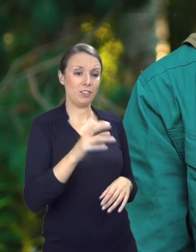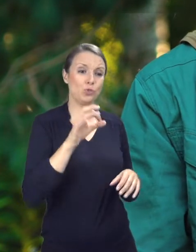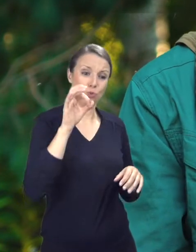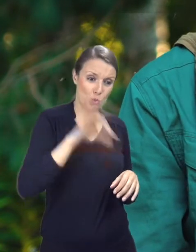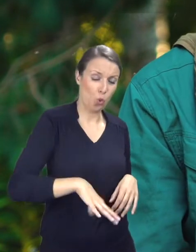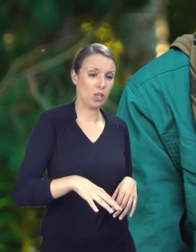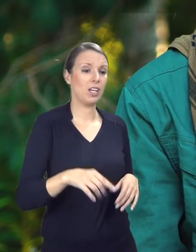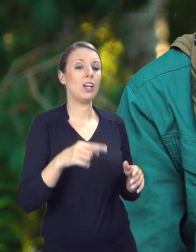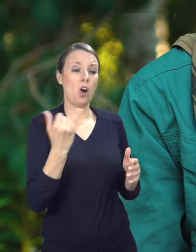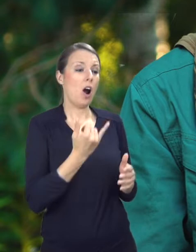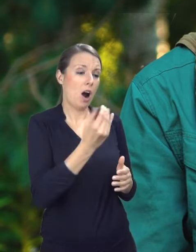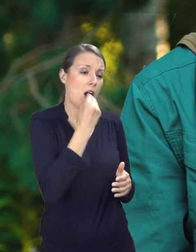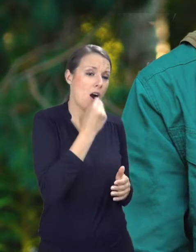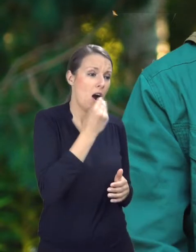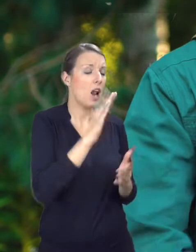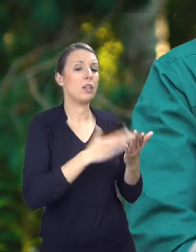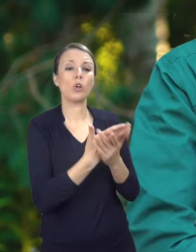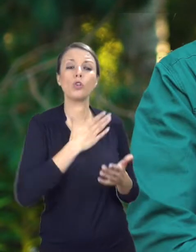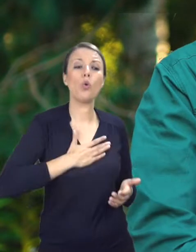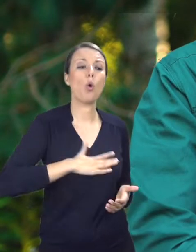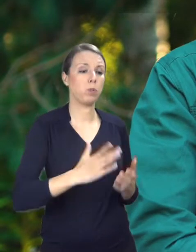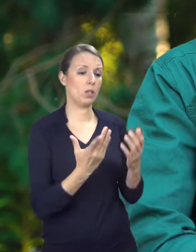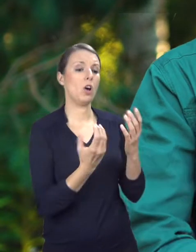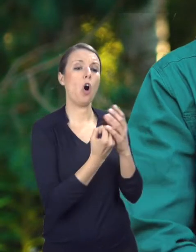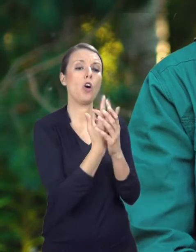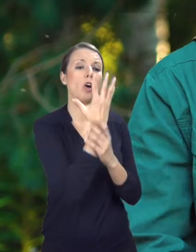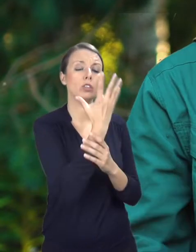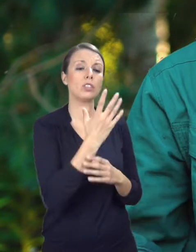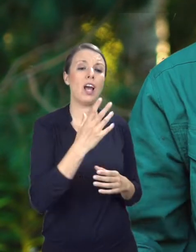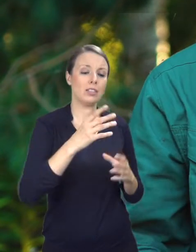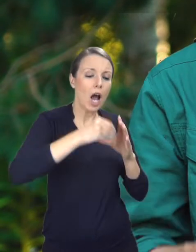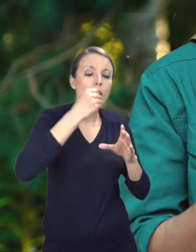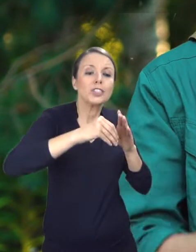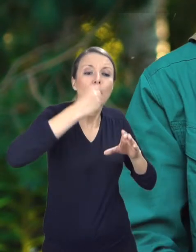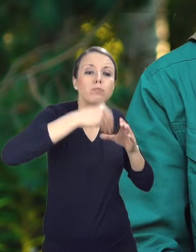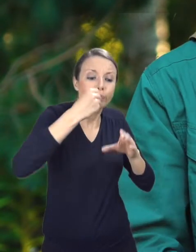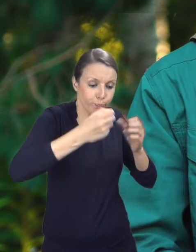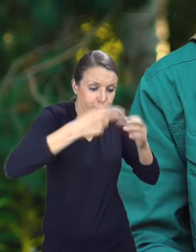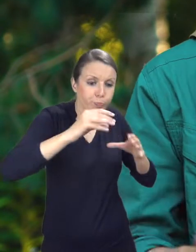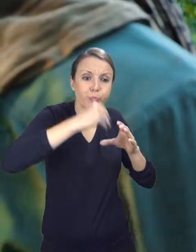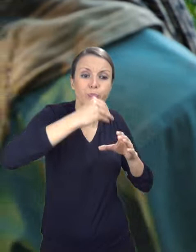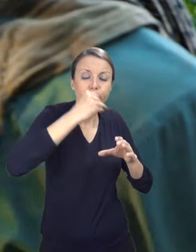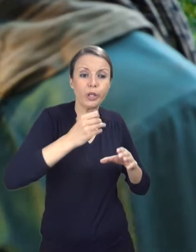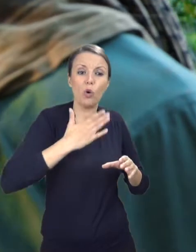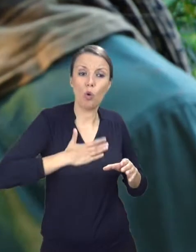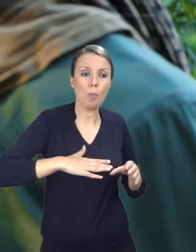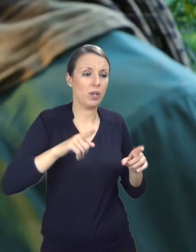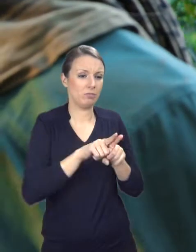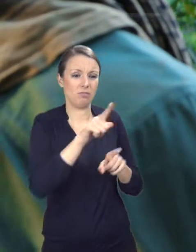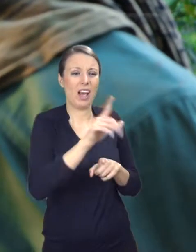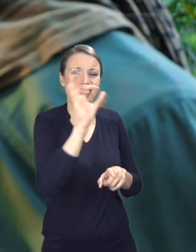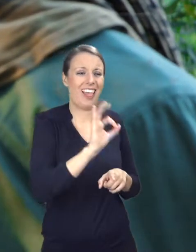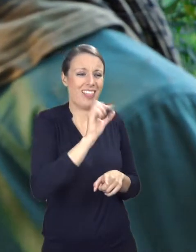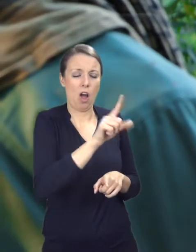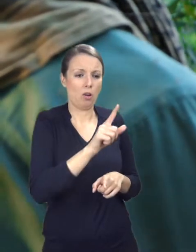one także bardzo lubią na przykład właśnie chipsy robione z takich roślinek. Także ta dieta nie jest im obca i nie jest też dla nich obrzydliwa. Zresztą